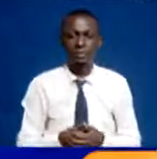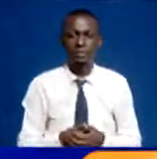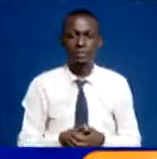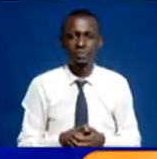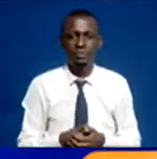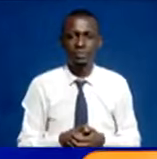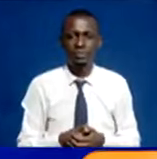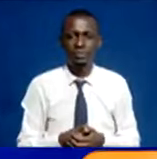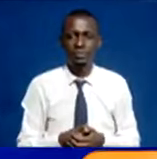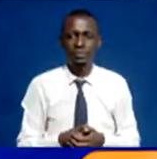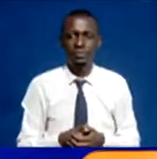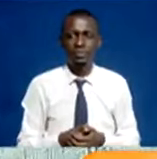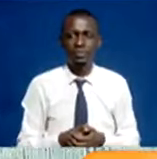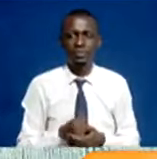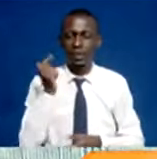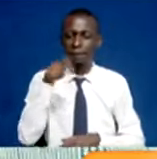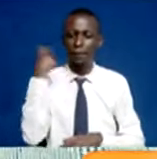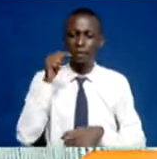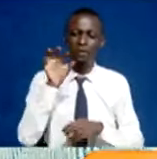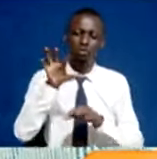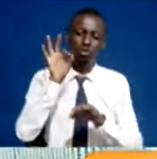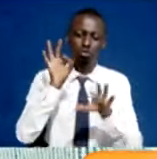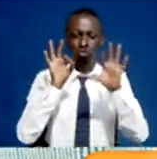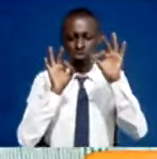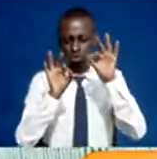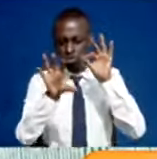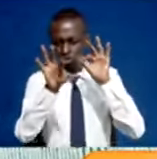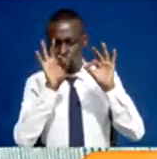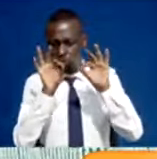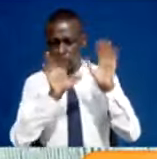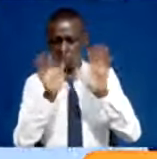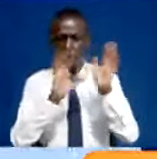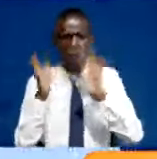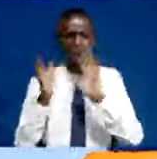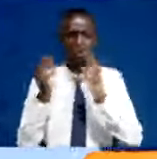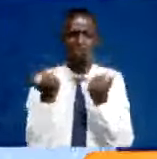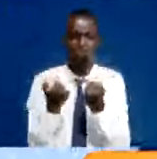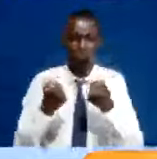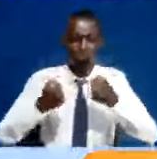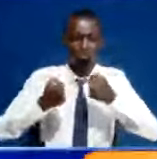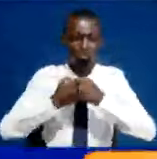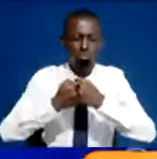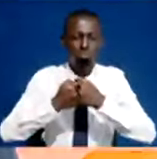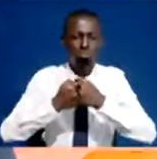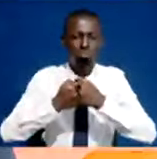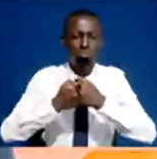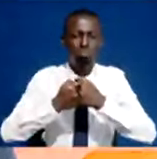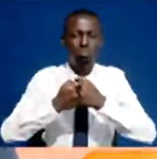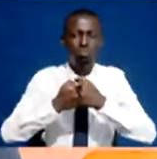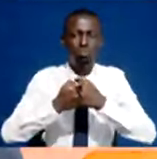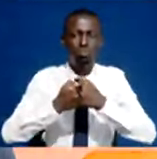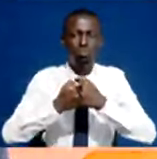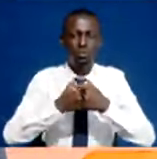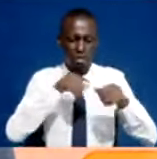Ni mimi mwenye anachambua kujua ni wamekuwa akifanya namna gani. Kwa sababu hata anajua huwa anacheza pia,